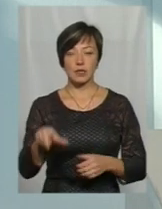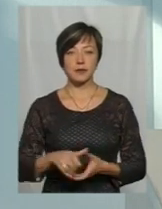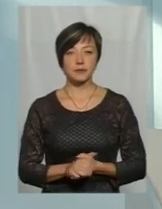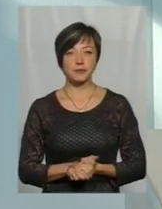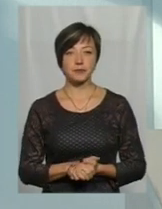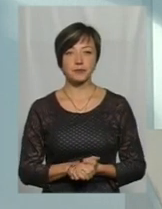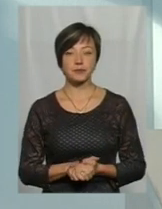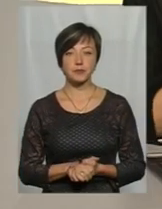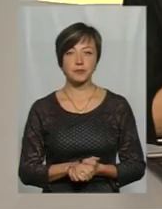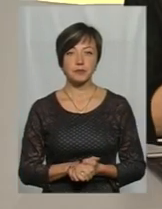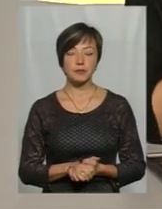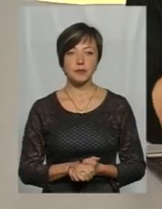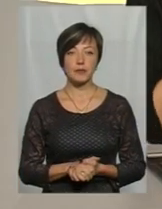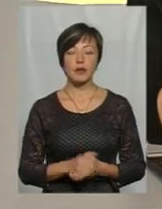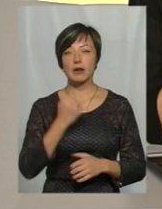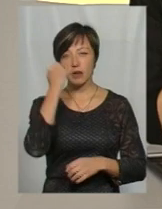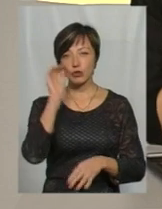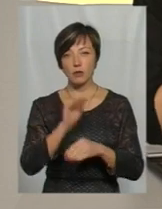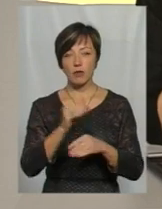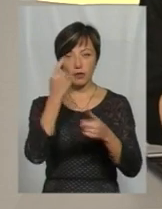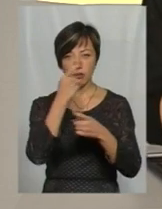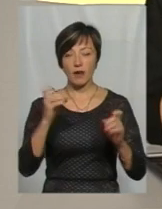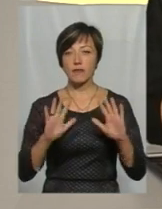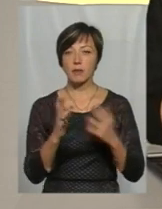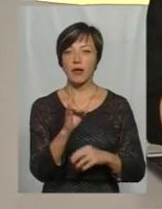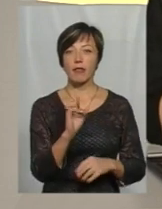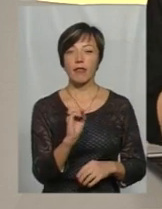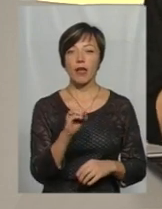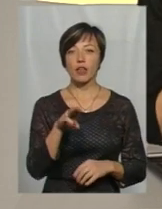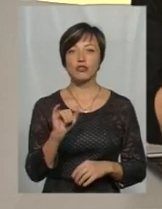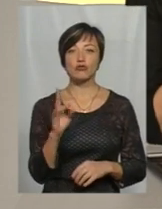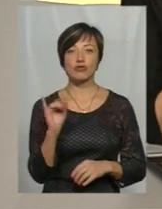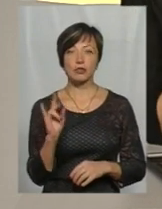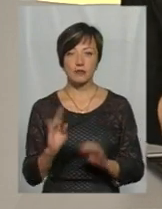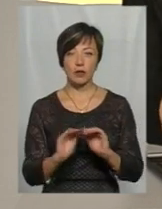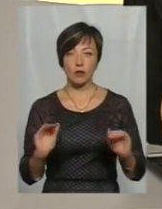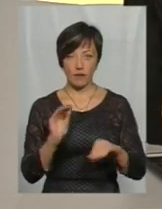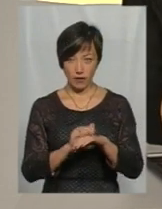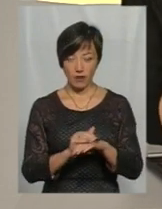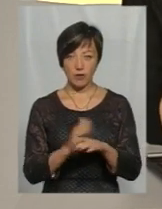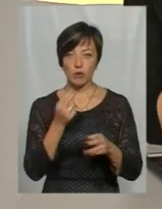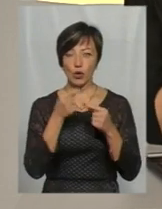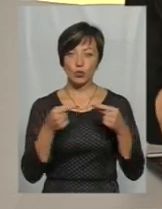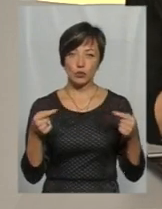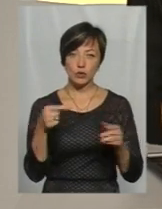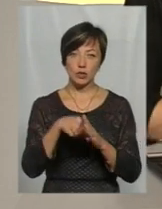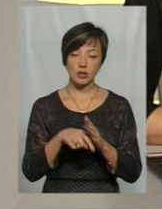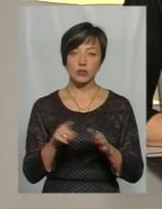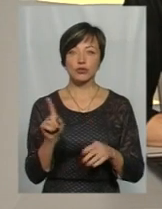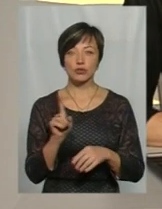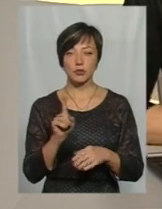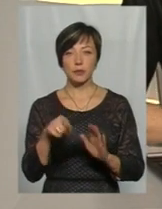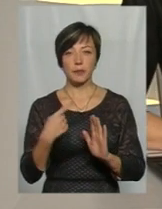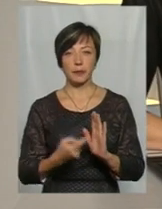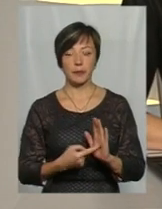Дякую, що ви доповнили інформацію. Все ж таки, у випадку з Нетішинським садочком, там попередньо вже виявили в якихось продуктах? Чи по-перше, я